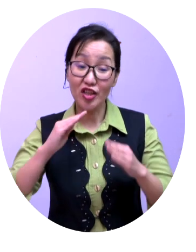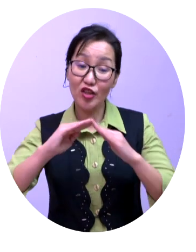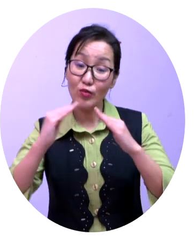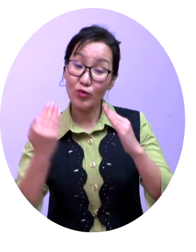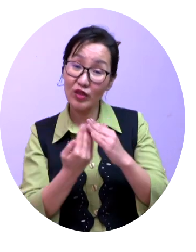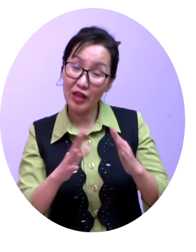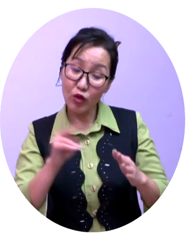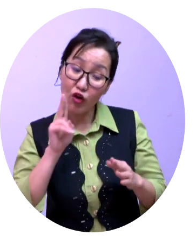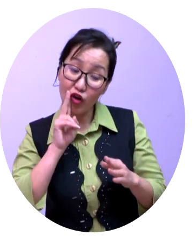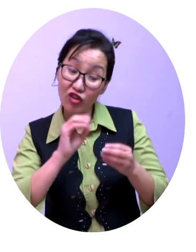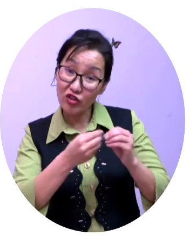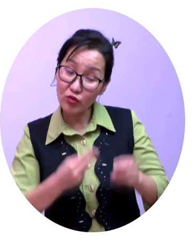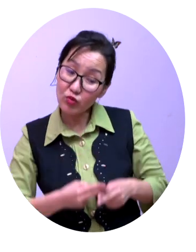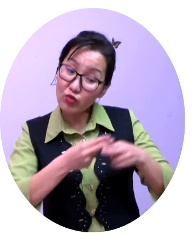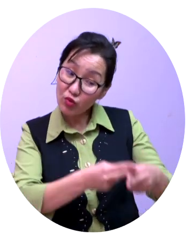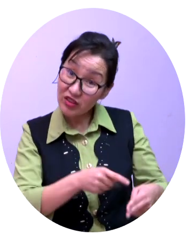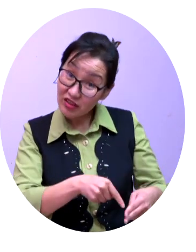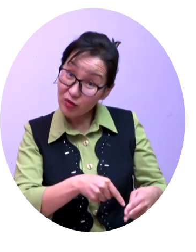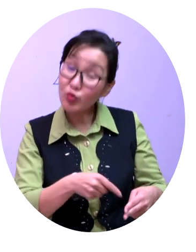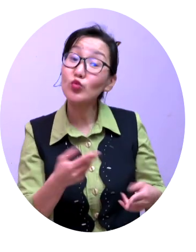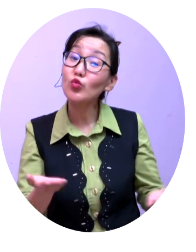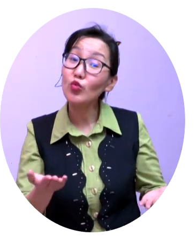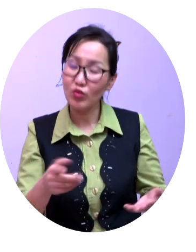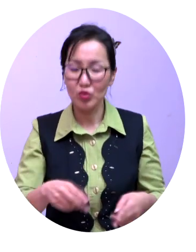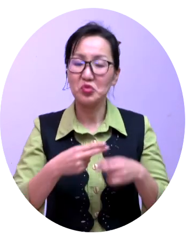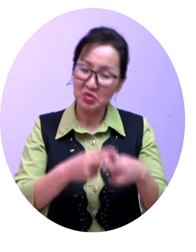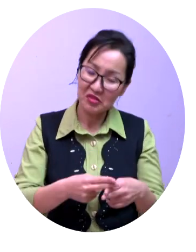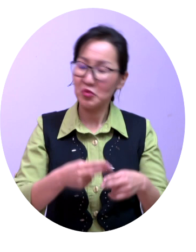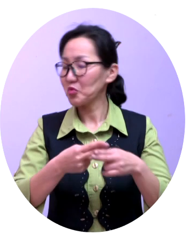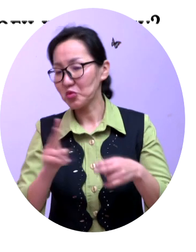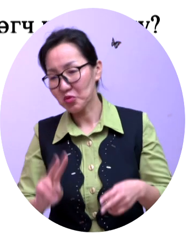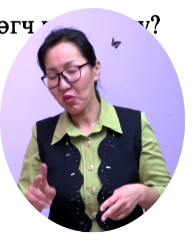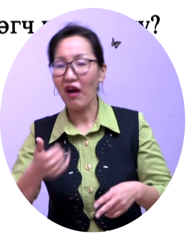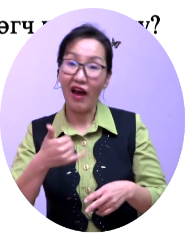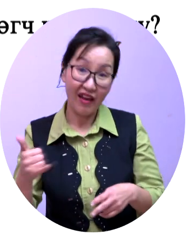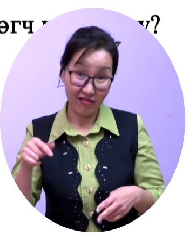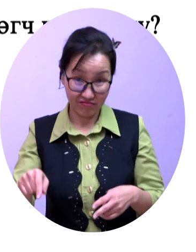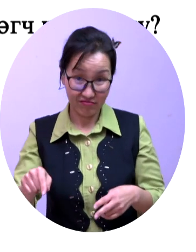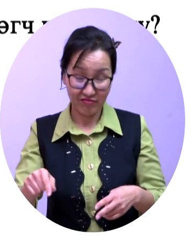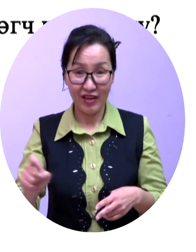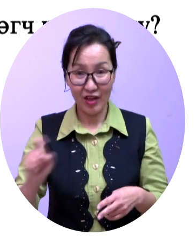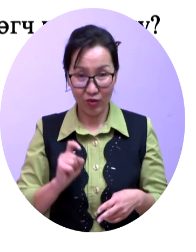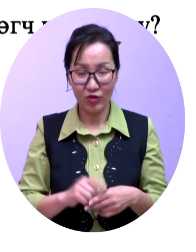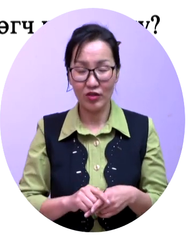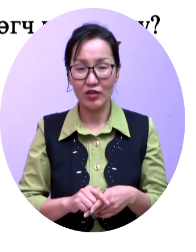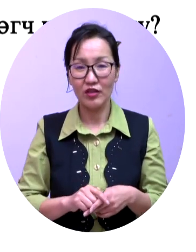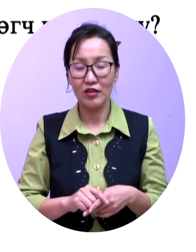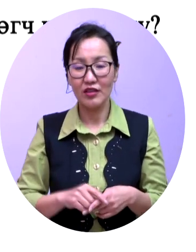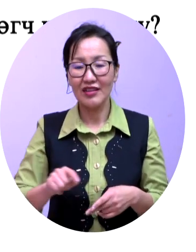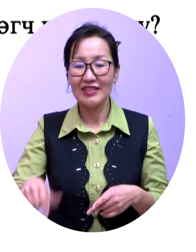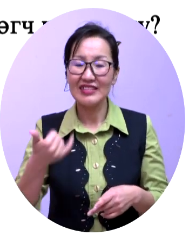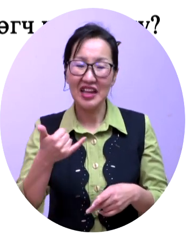тусалдгүй, байнга тусалдаг, тусалдгүй, хаяа тусалдаг. Дөрөвдүгээр даалгавар зарим нэг өвчнөөс